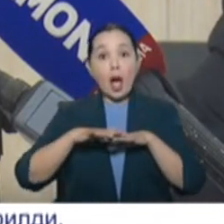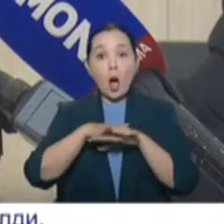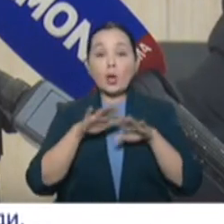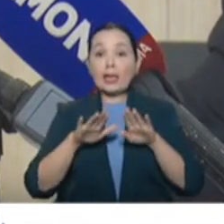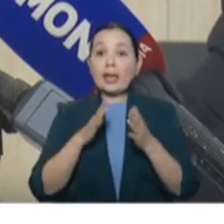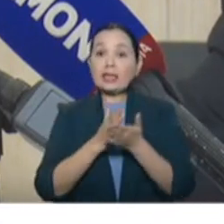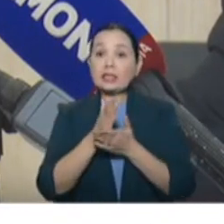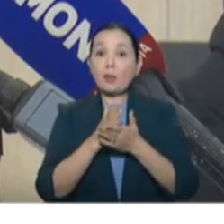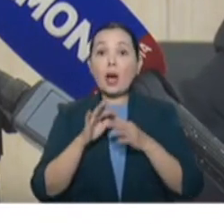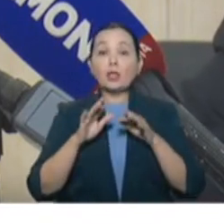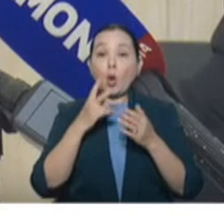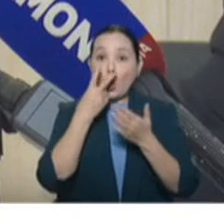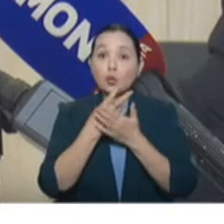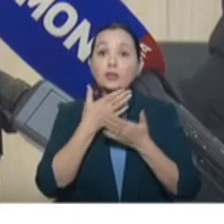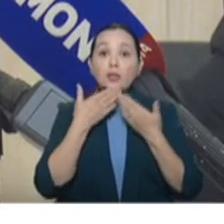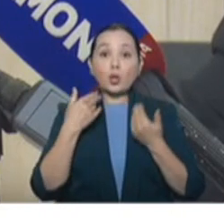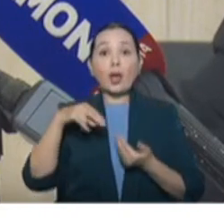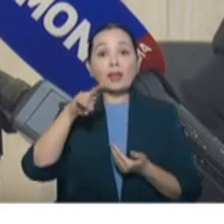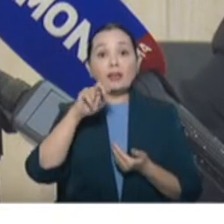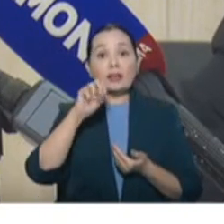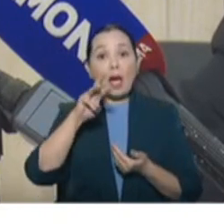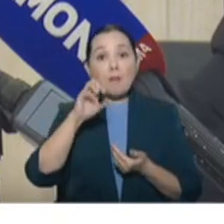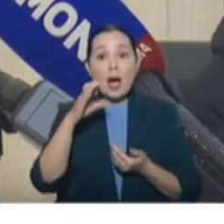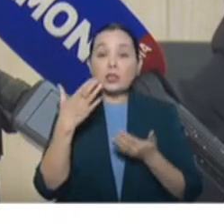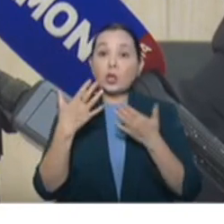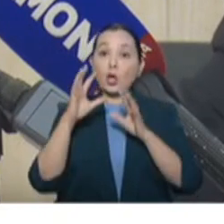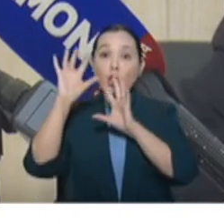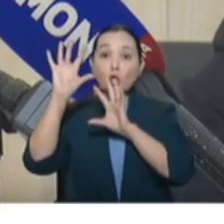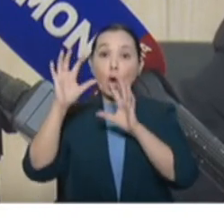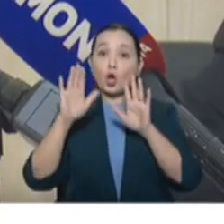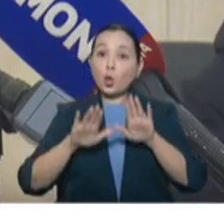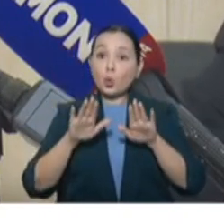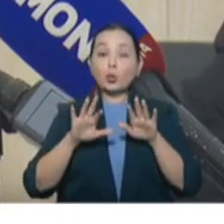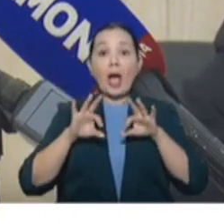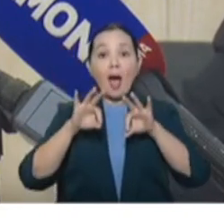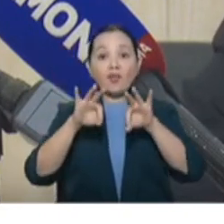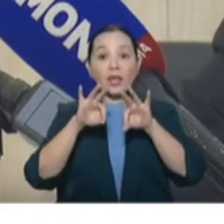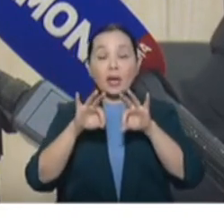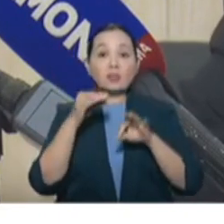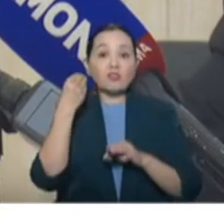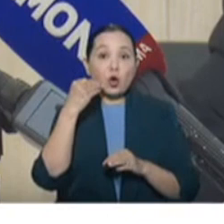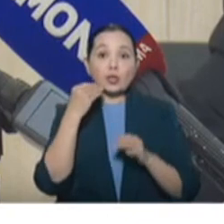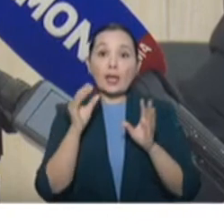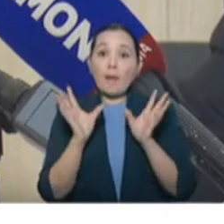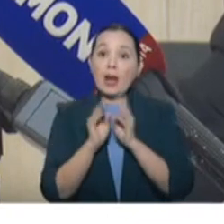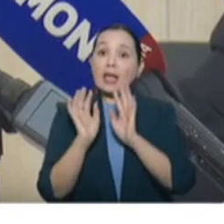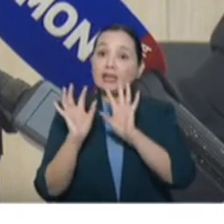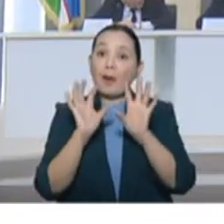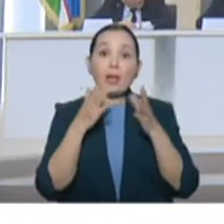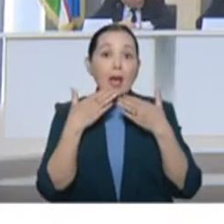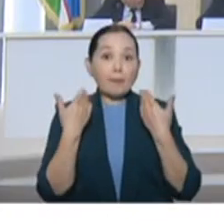xizmat ko'rsatgan yo'q, Damas rusumli yoki boshqa o'sha tog'li hududlarda yura oladigan avtotransport vositalari bilan ta'minlangan.